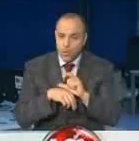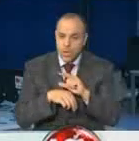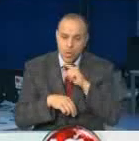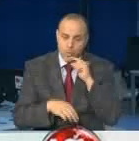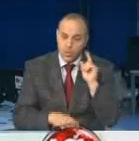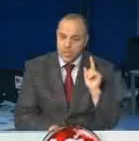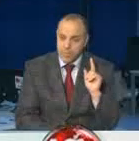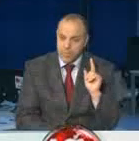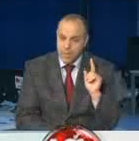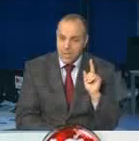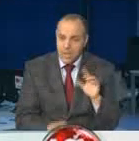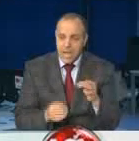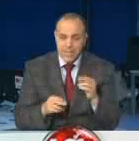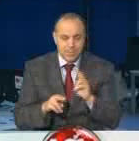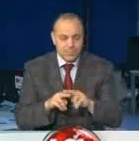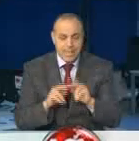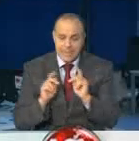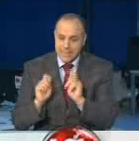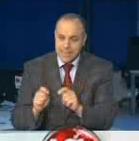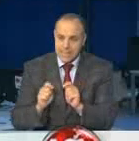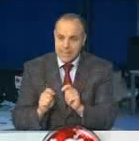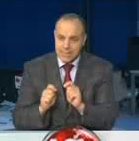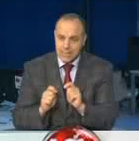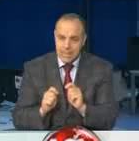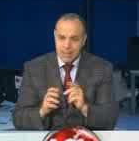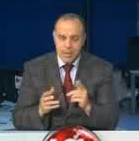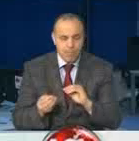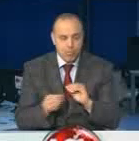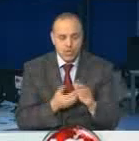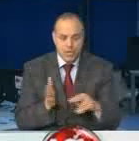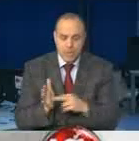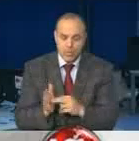وروسيا لإيجاد تسوية سياسية للأزمة.